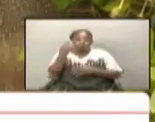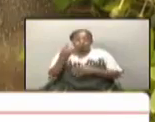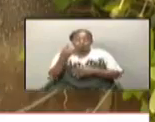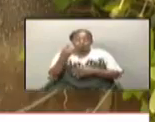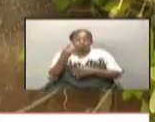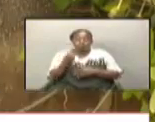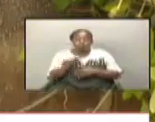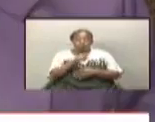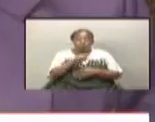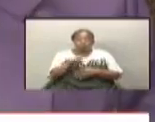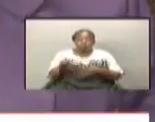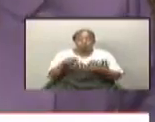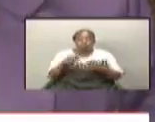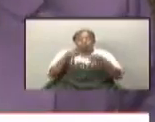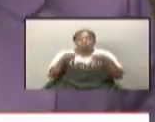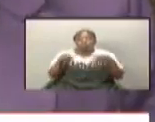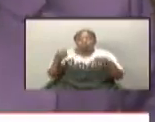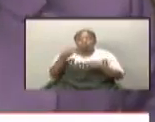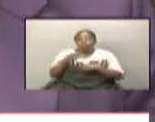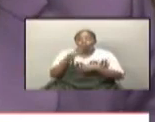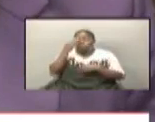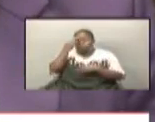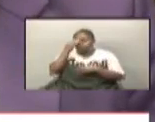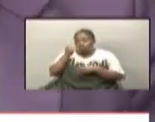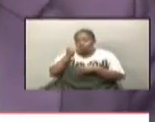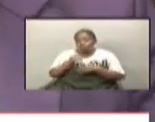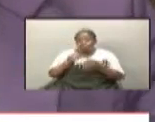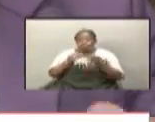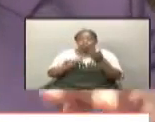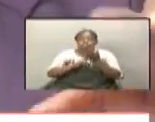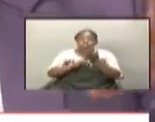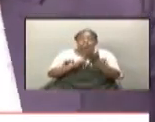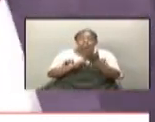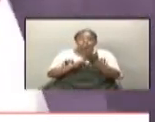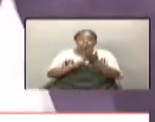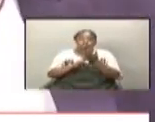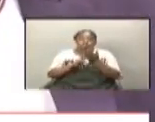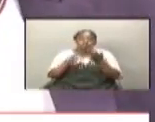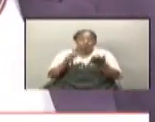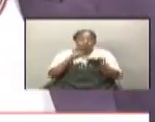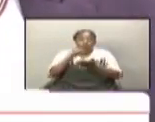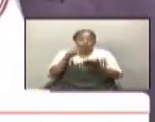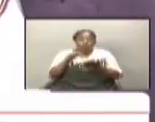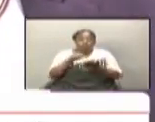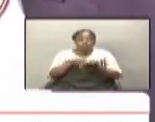oba kuna kwenkulu. Oluusi yakozesebwanga mu center